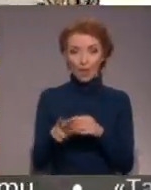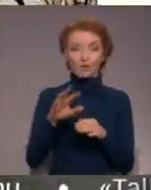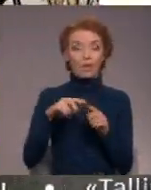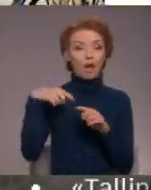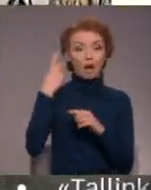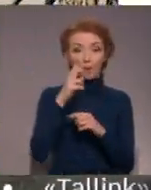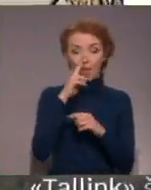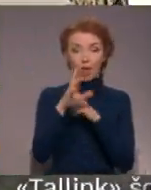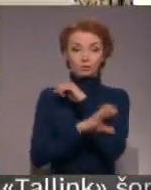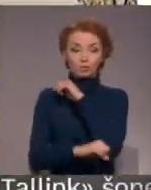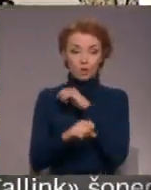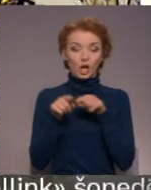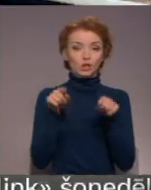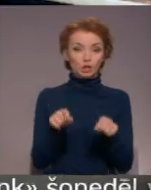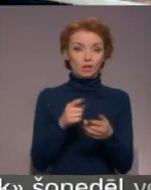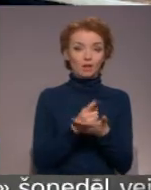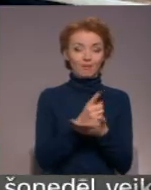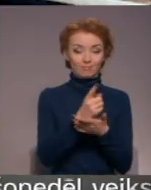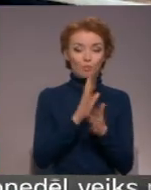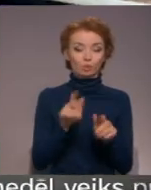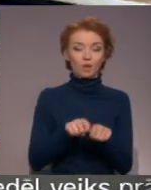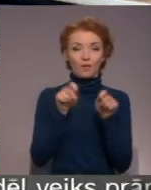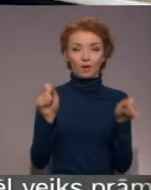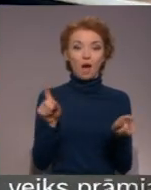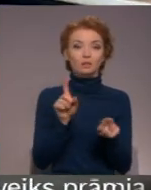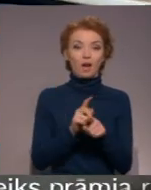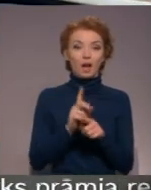nākamajā nedēļas nogalē QR kodu poligons tiks atklāts